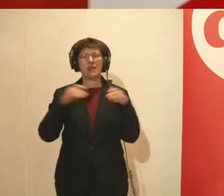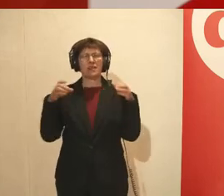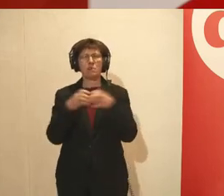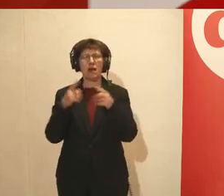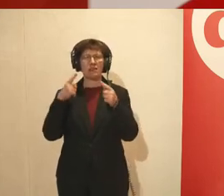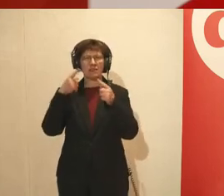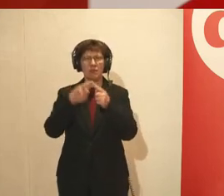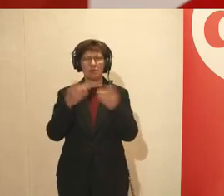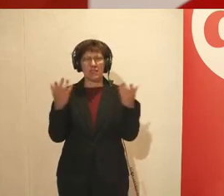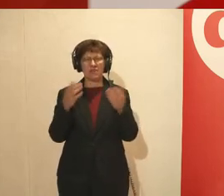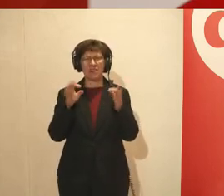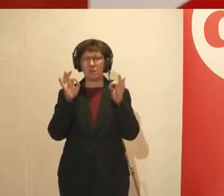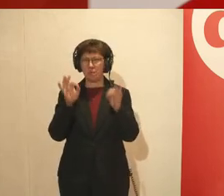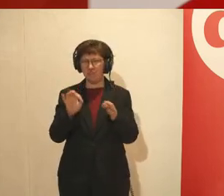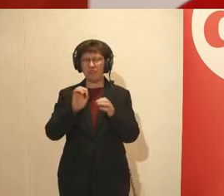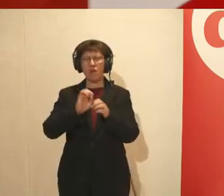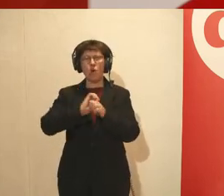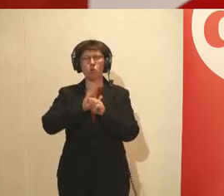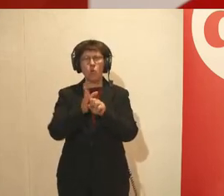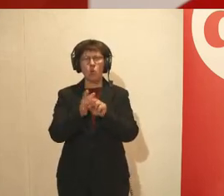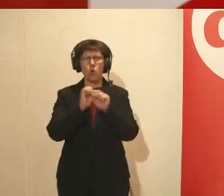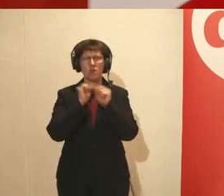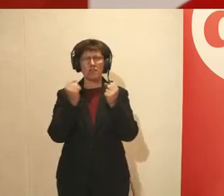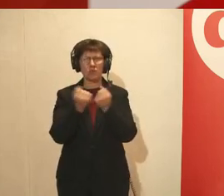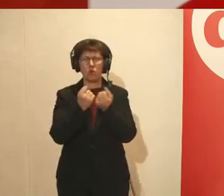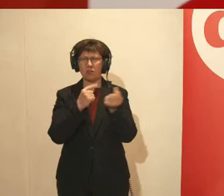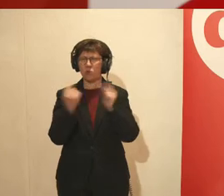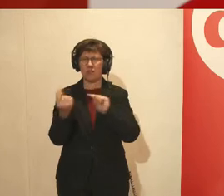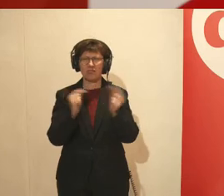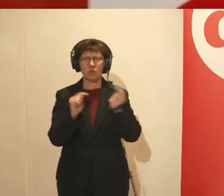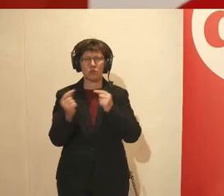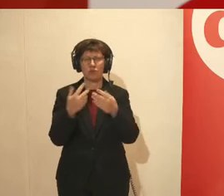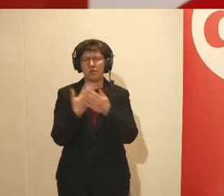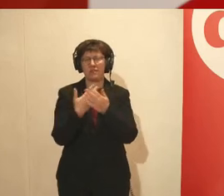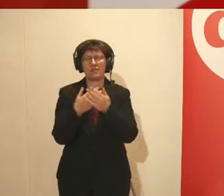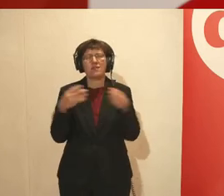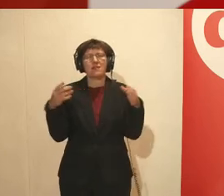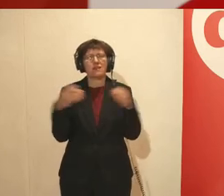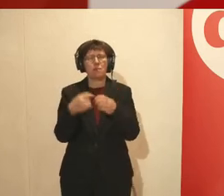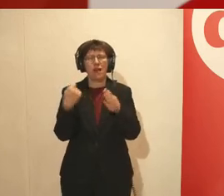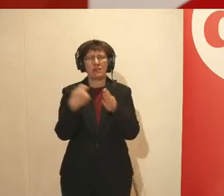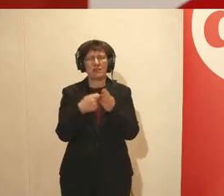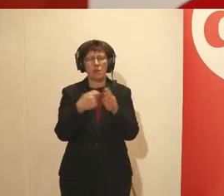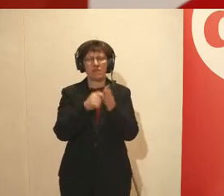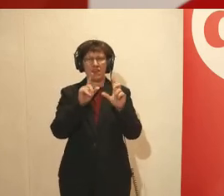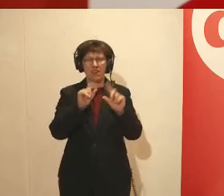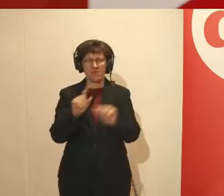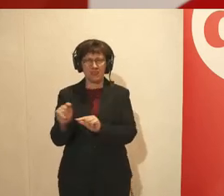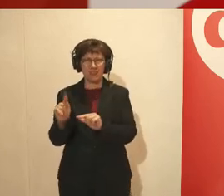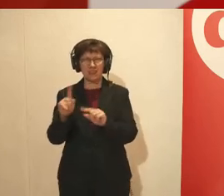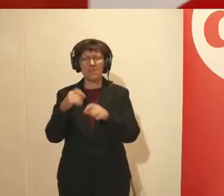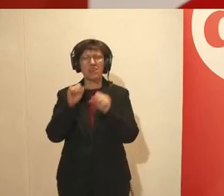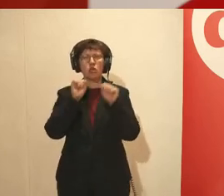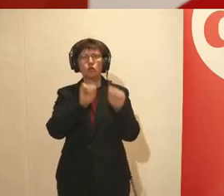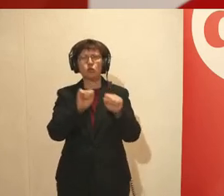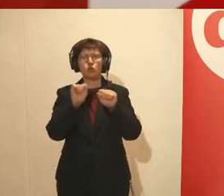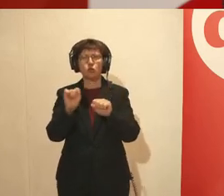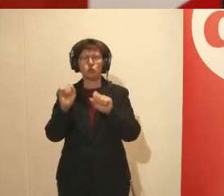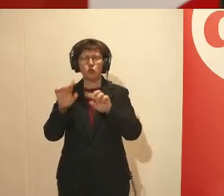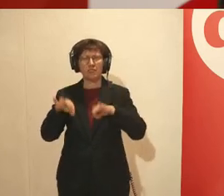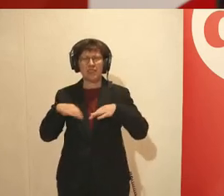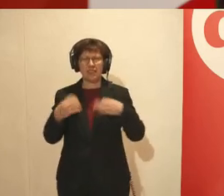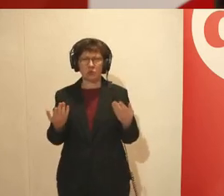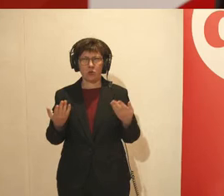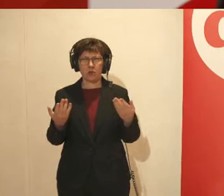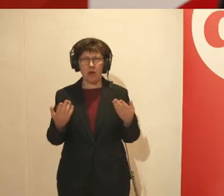in der gegenwärtigen corona pandemie ist das ja eine debatte wo es auch um solche gemeinsame werte geht wir schützen unsere aller gesundheit und